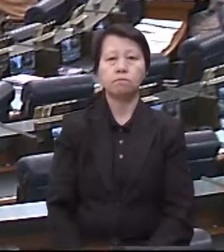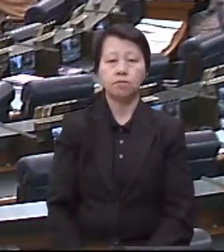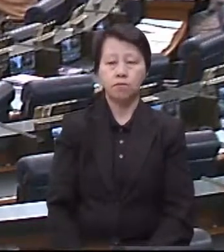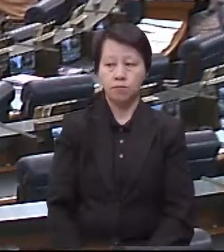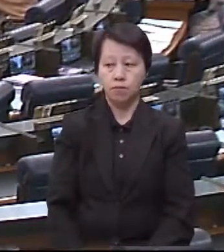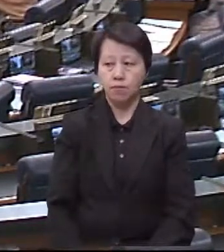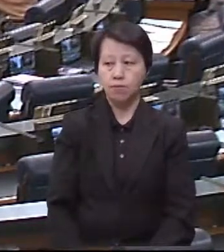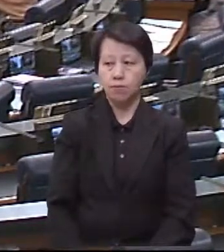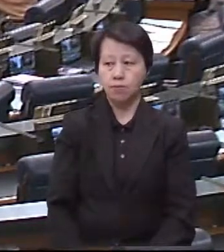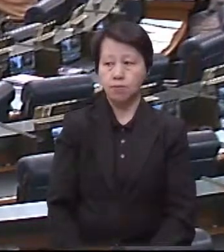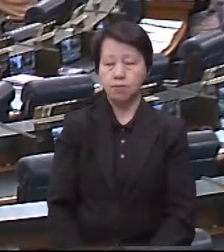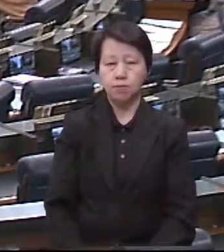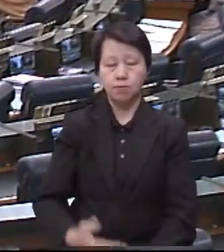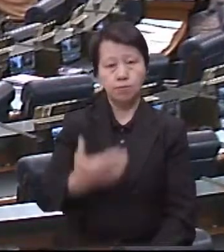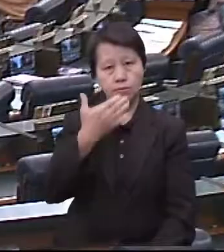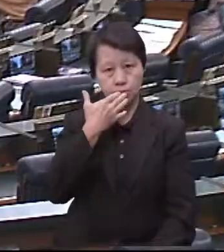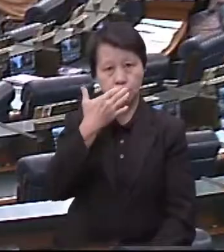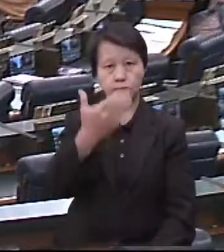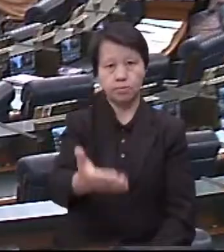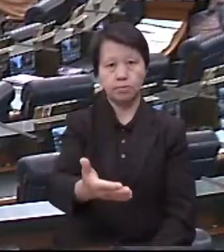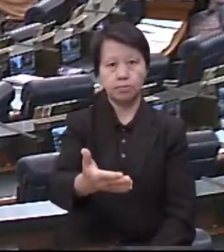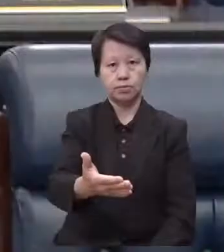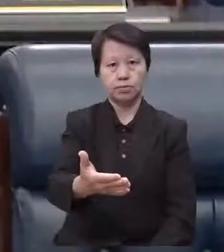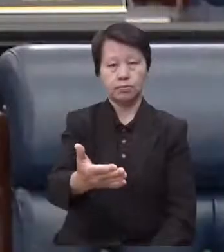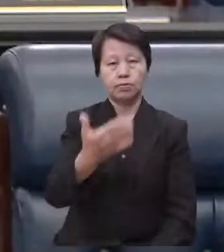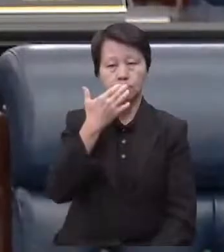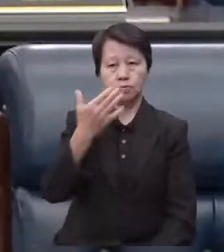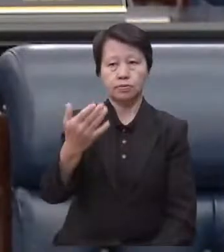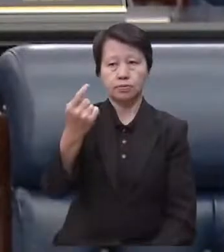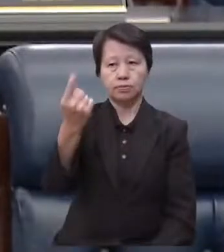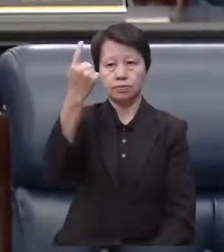Terima kasih atas soalan